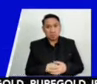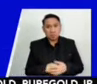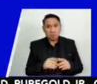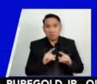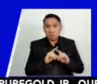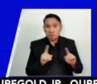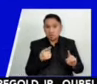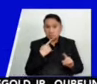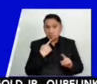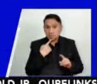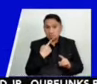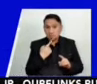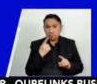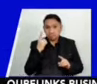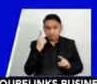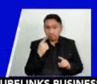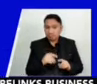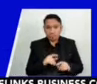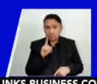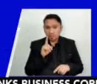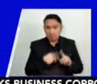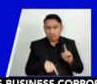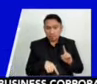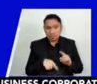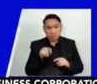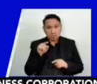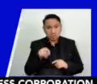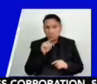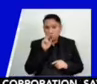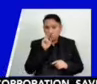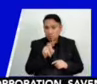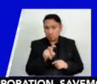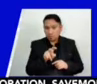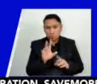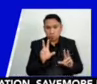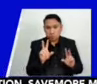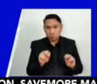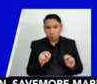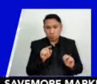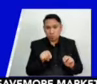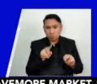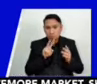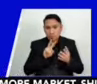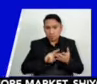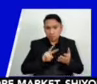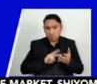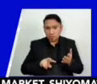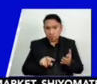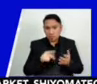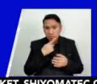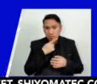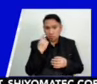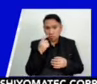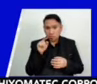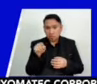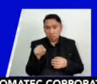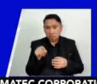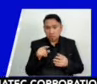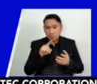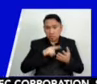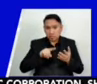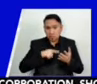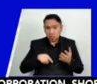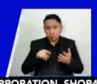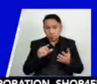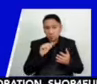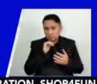gatal yan hindi maaaring maging state Witness sigo sa imbestigasyon sa mga Pogo dahil hindi siya ang least guilty at nasa